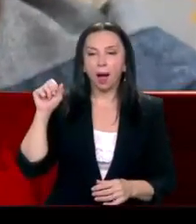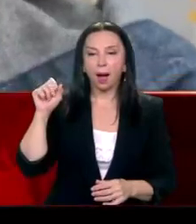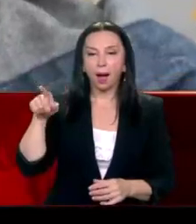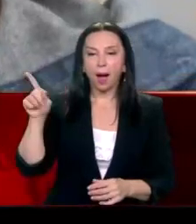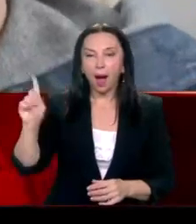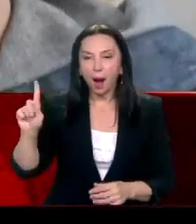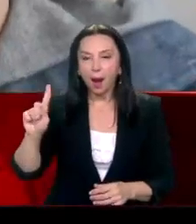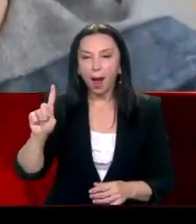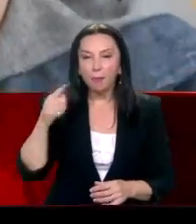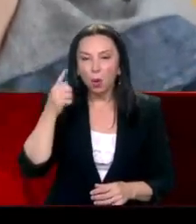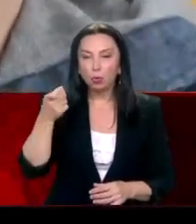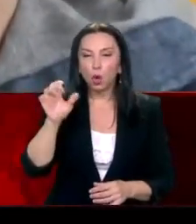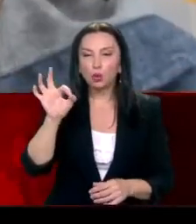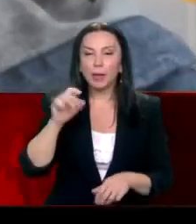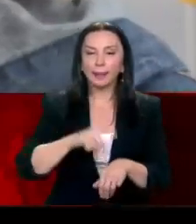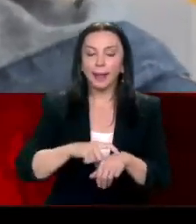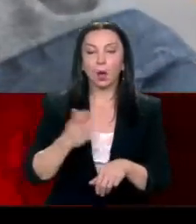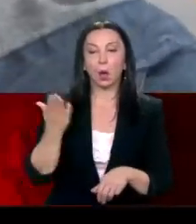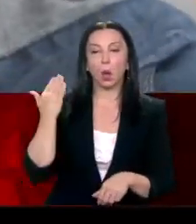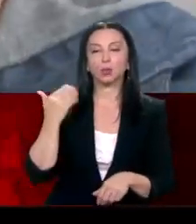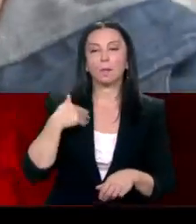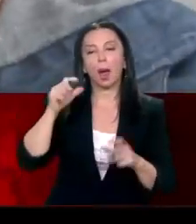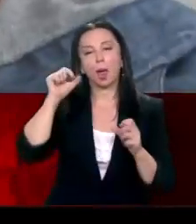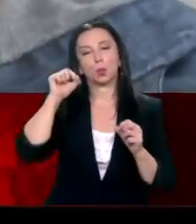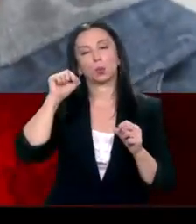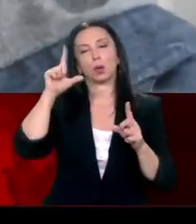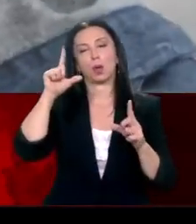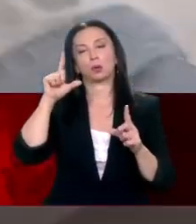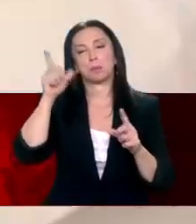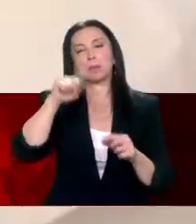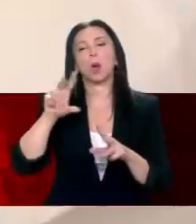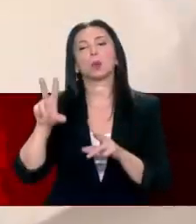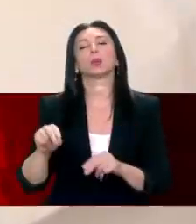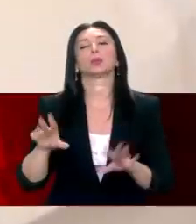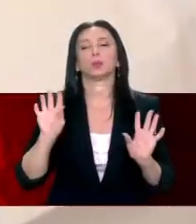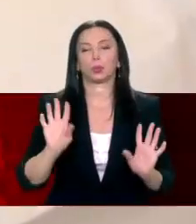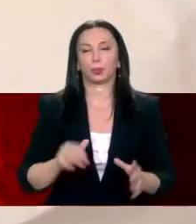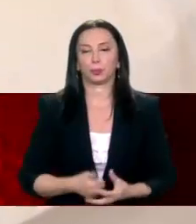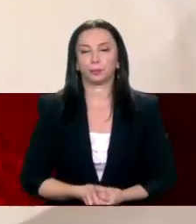90 dakika ben daha fazla önce uyanıyorum. Kesinlikle güne devam ediyorum.